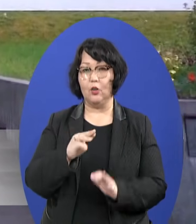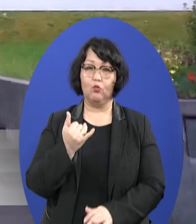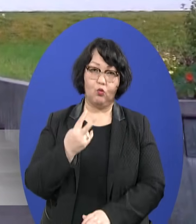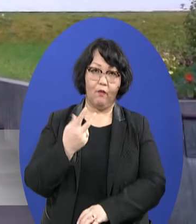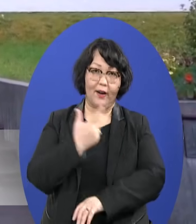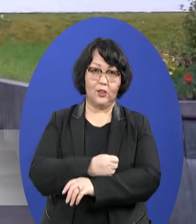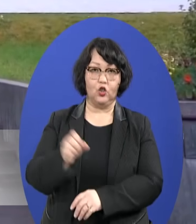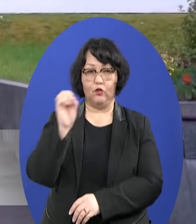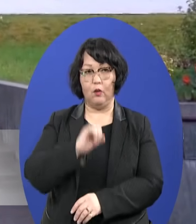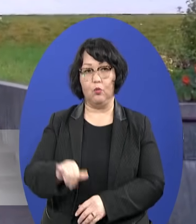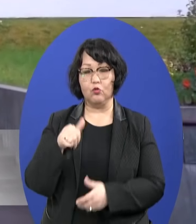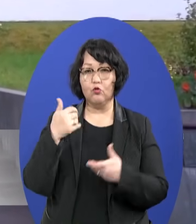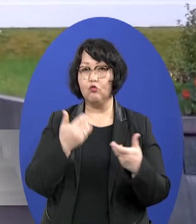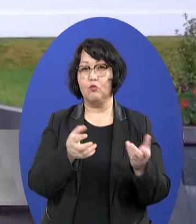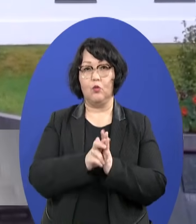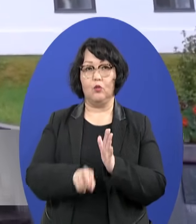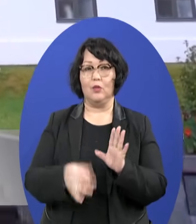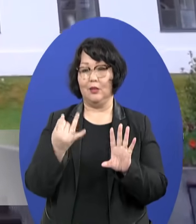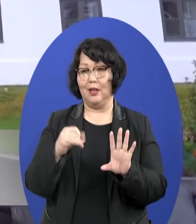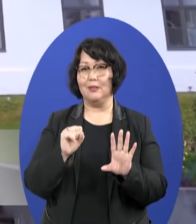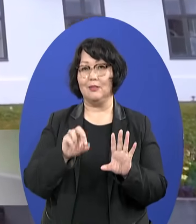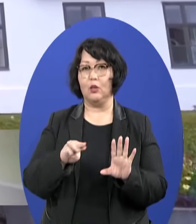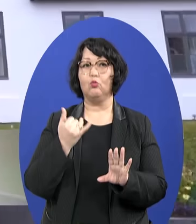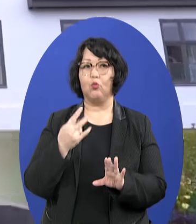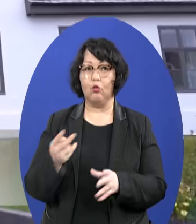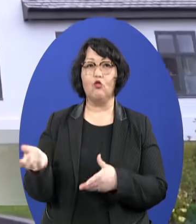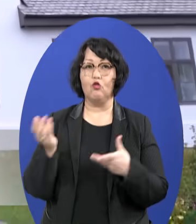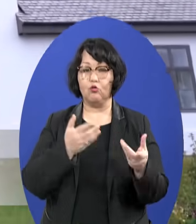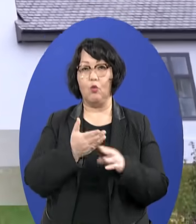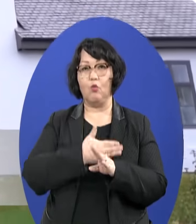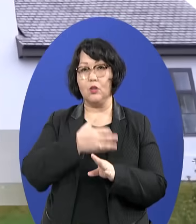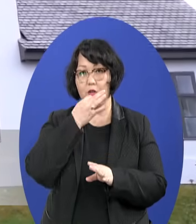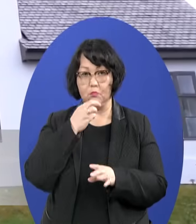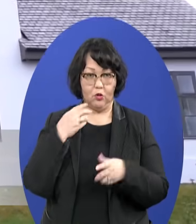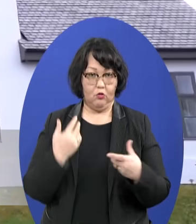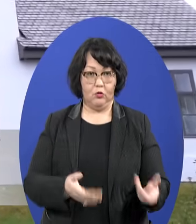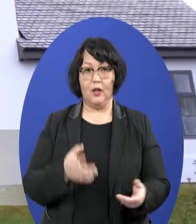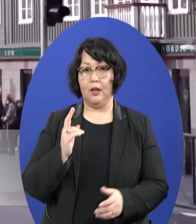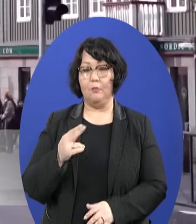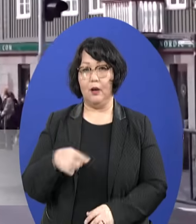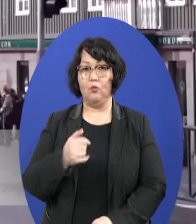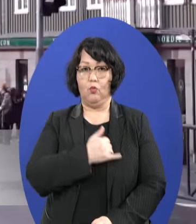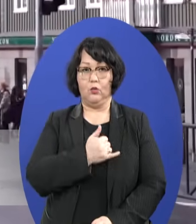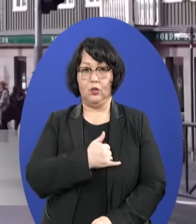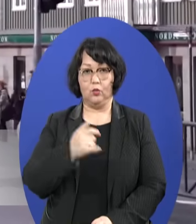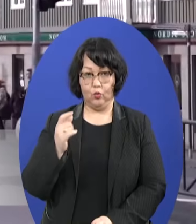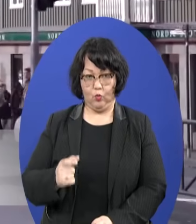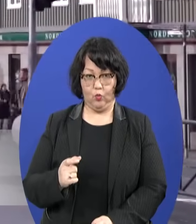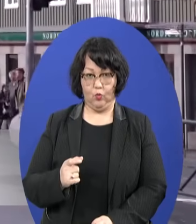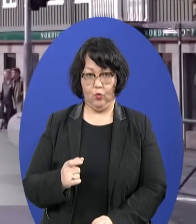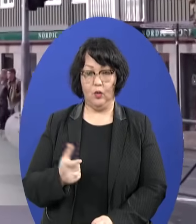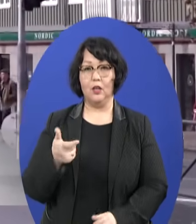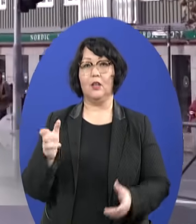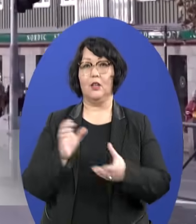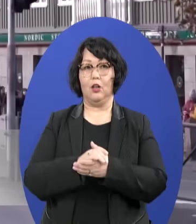Европт нийлүүлэх боломжгүй. Харин 70 сая тун л илгээхэ урьдчилан мэдэгдэж байгаа юм. Тус компани тэргүүн Паскал Сорио энэ